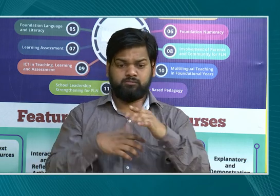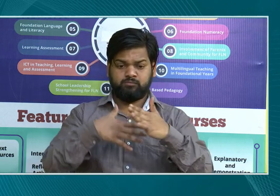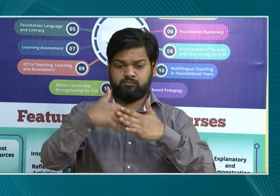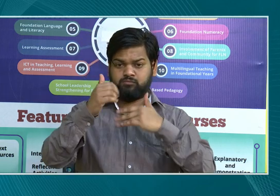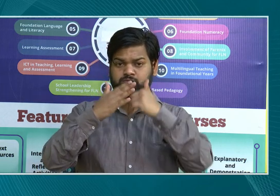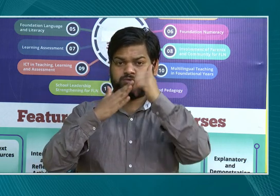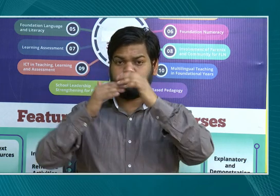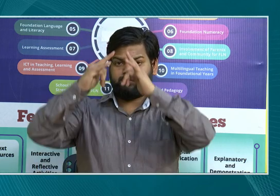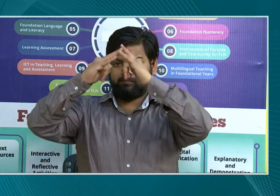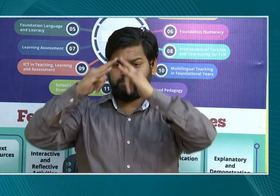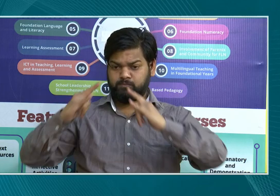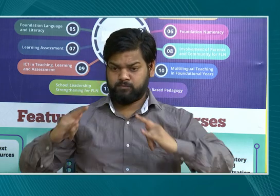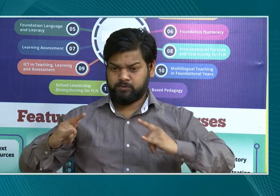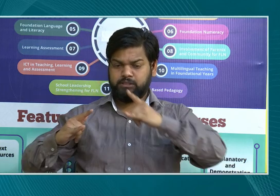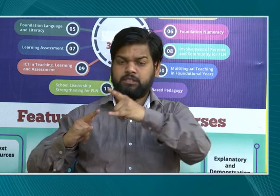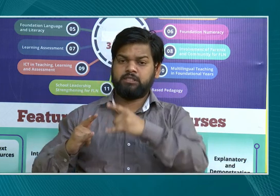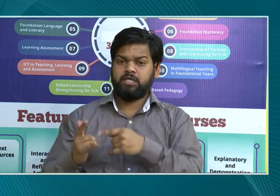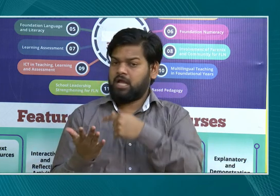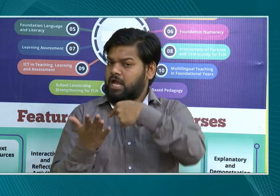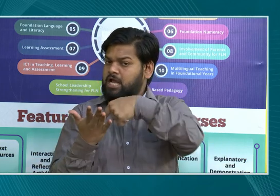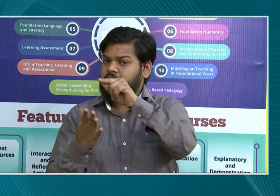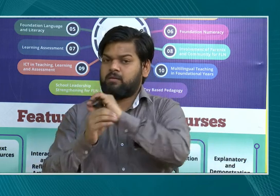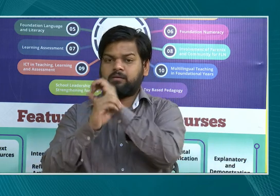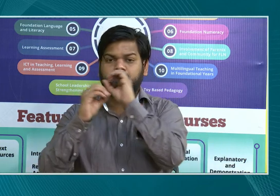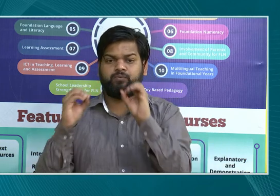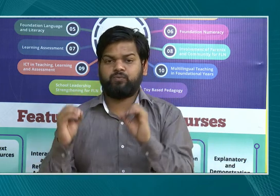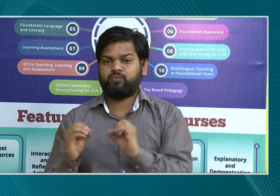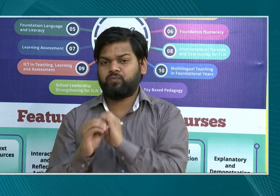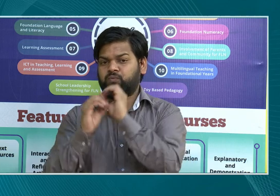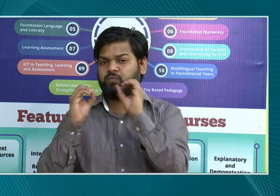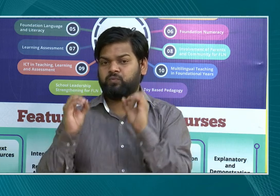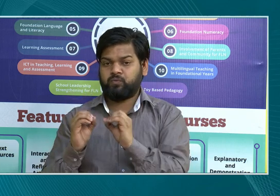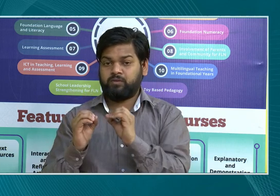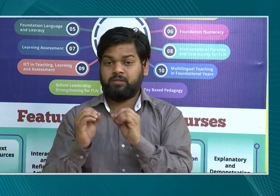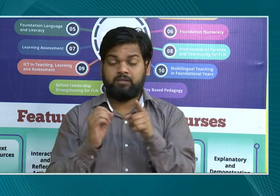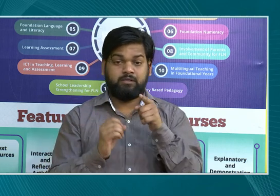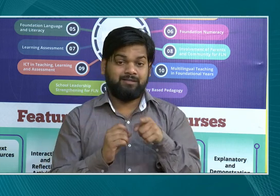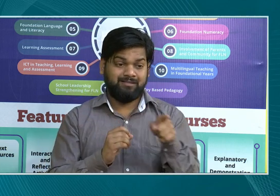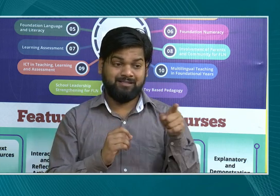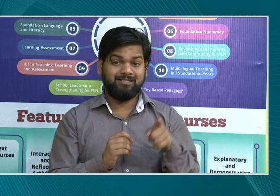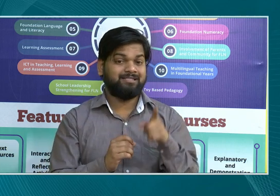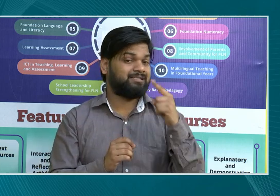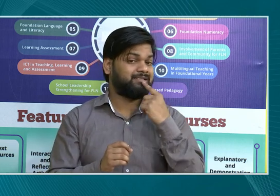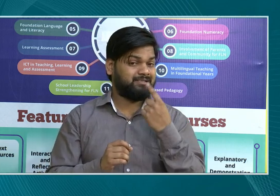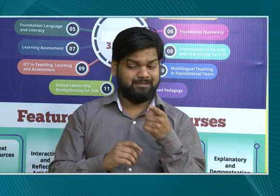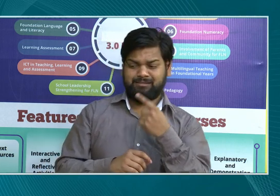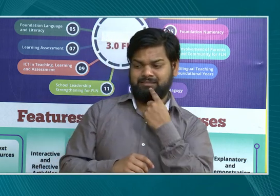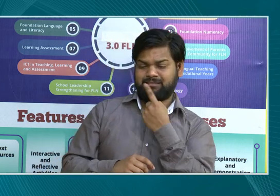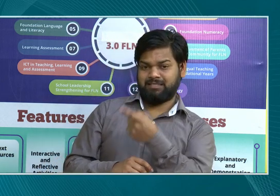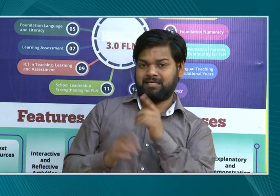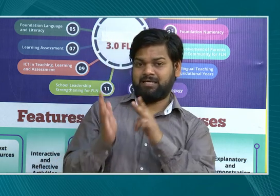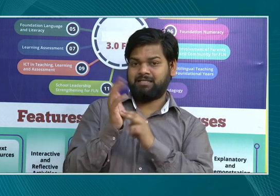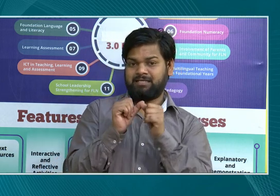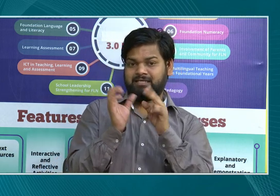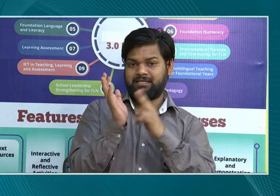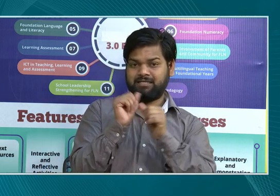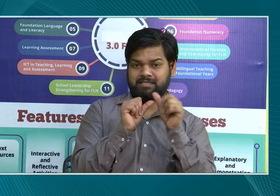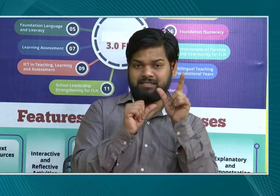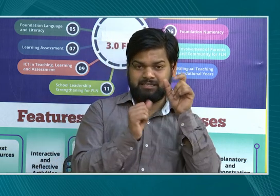आग्रह को मानने की स्थिति में नहीं है और कोई भी अंतिम स्मृति जो भी नाना साहब की हो उसे नष्ट कर दिया जाए